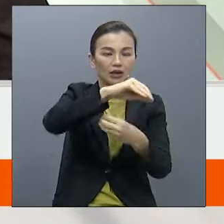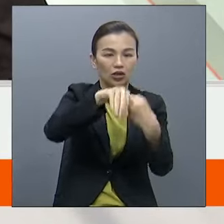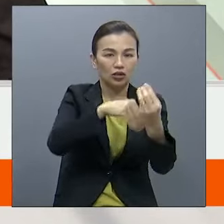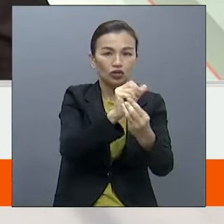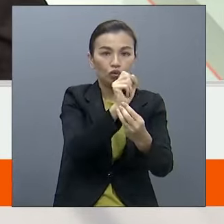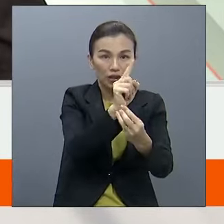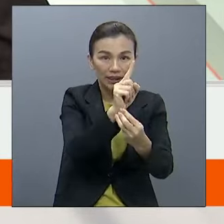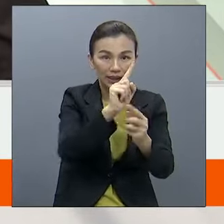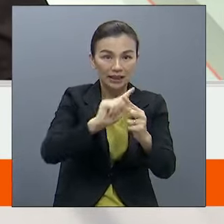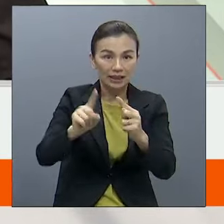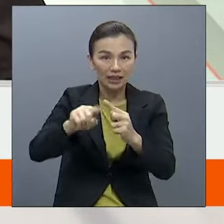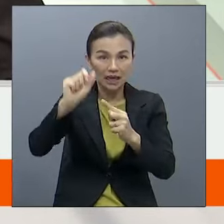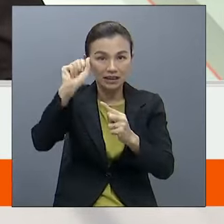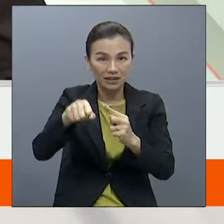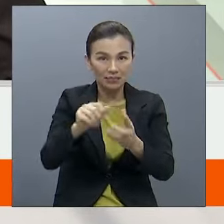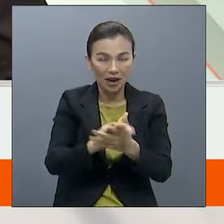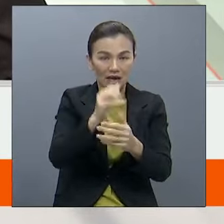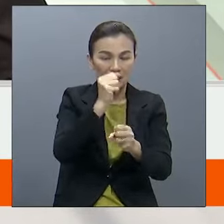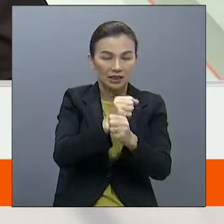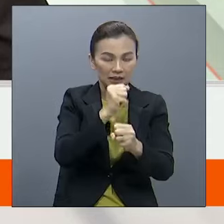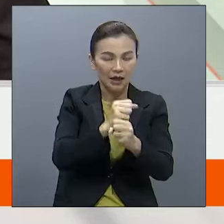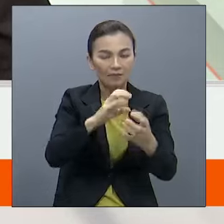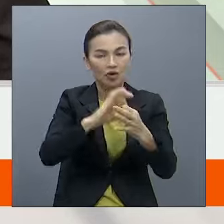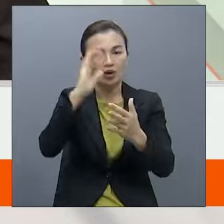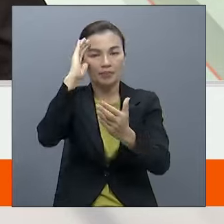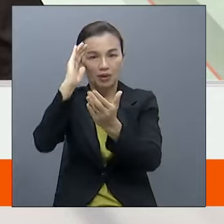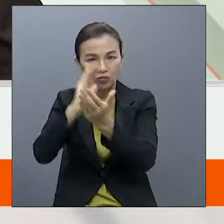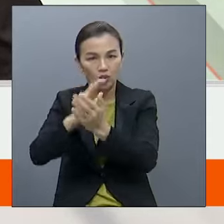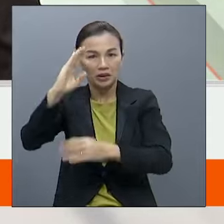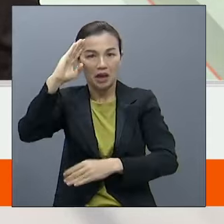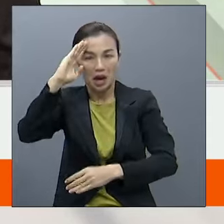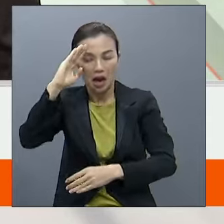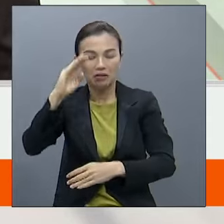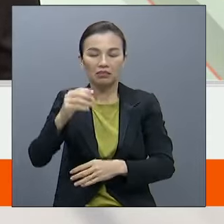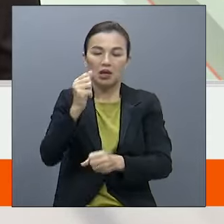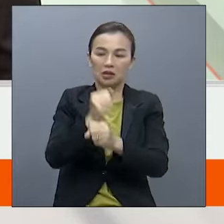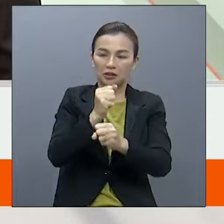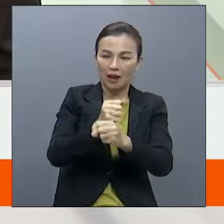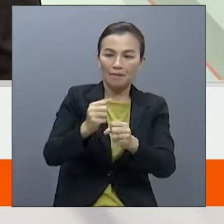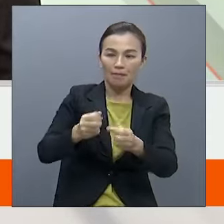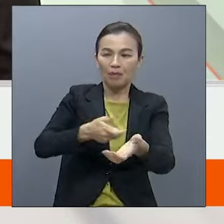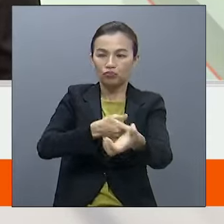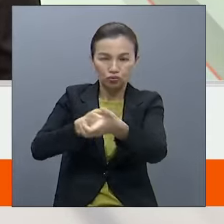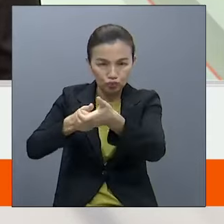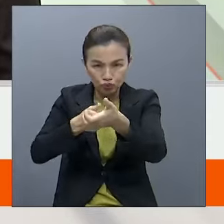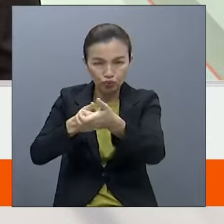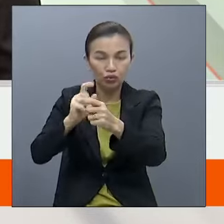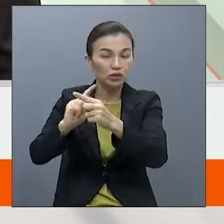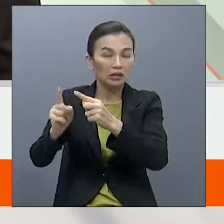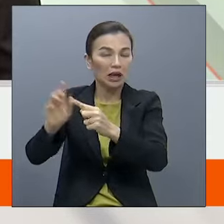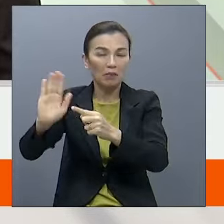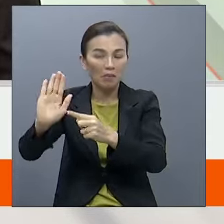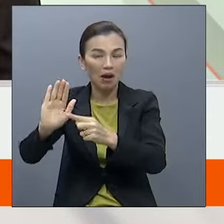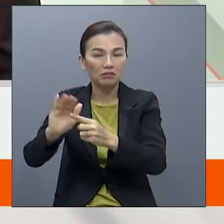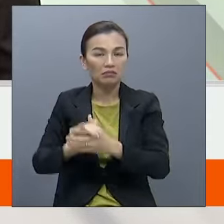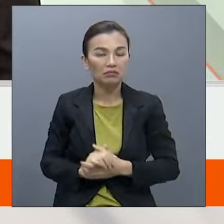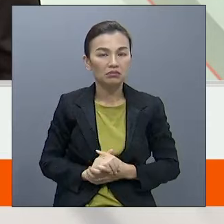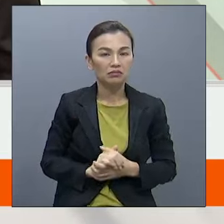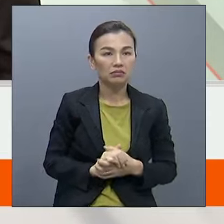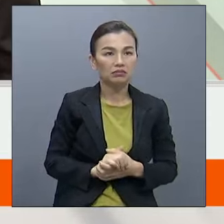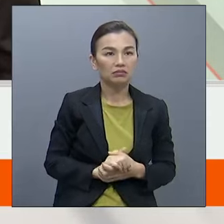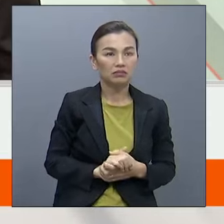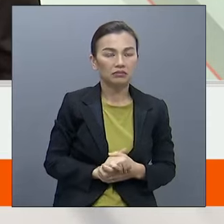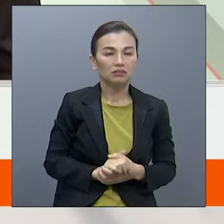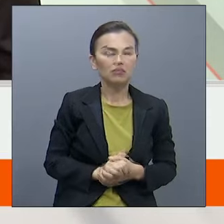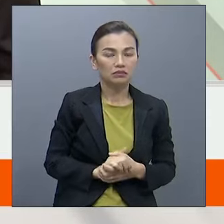ากกว่าที่จะเป็นฐานปฏิบัติการของเจ้าหน้าที่ตำรวจทหารตรงนี้มีการประเมินว่ายังไงบ้างอะคะ คือผมมองแล้วว่าพี่